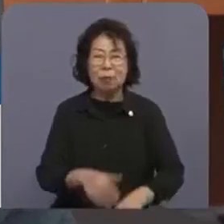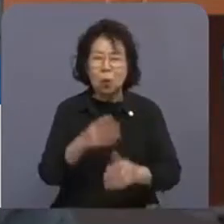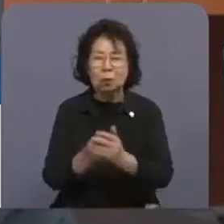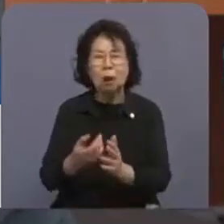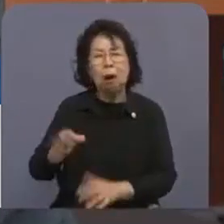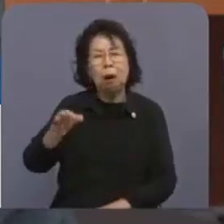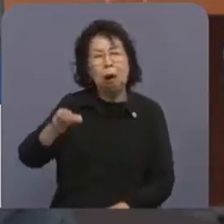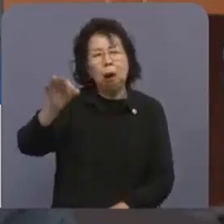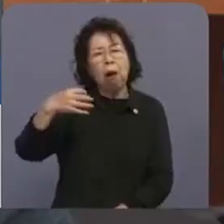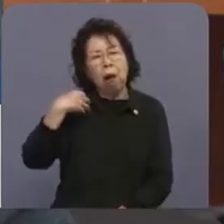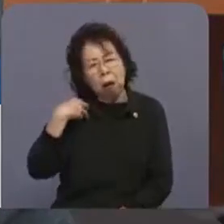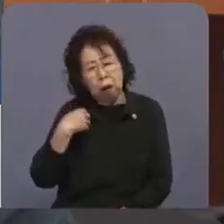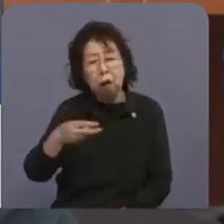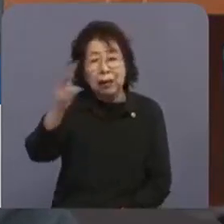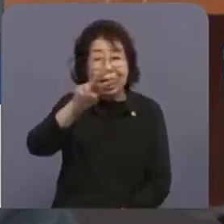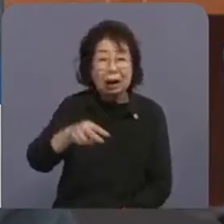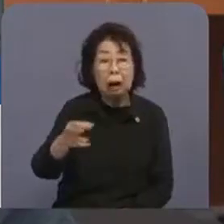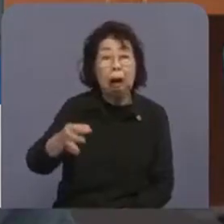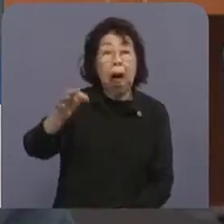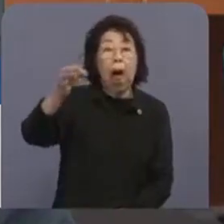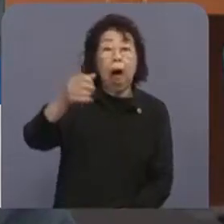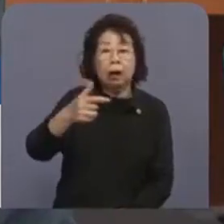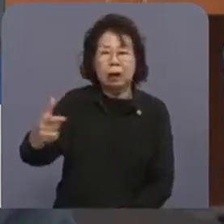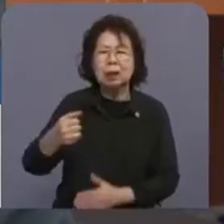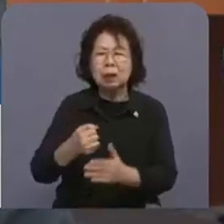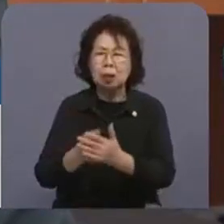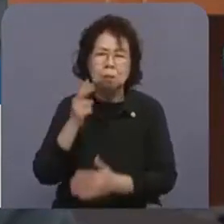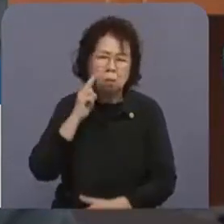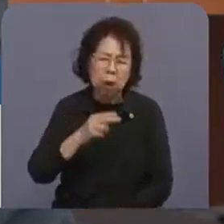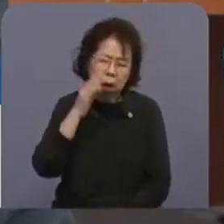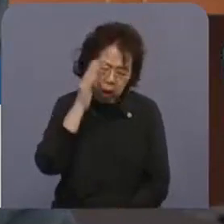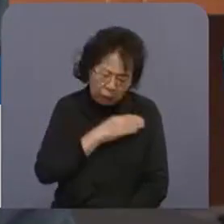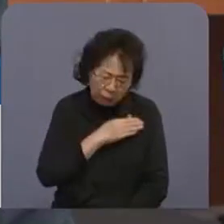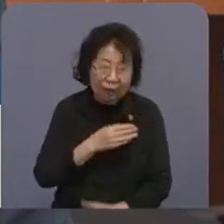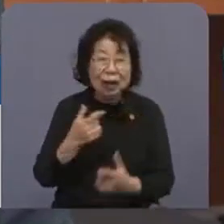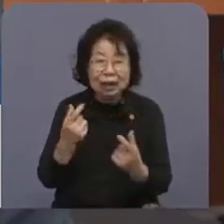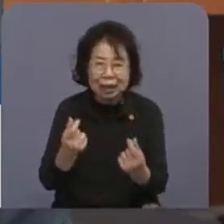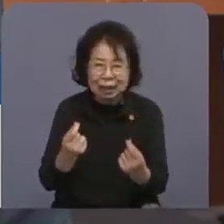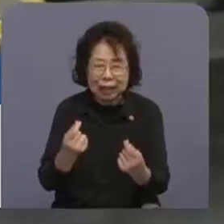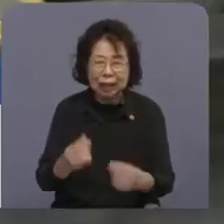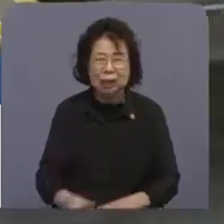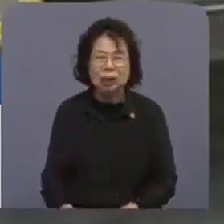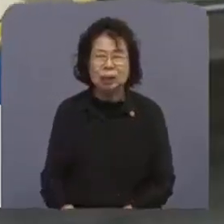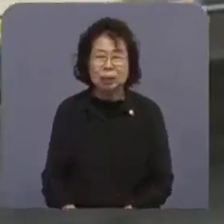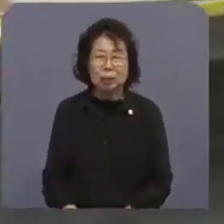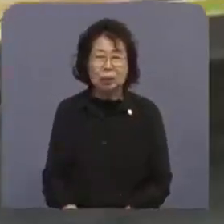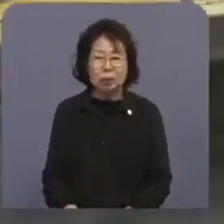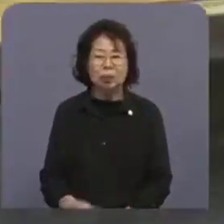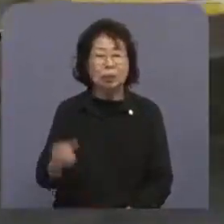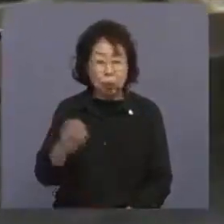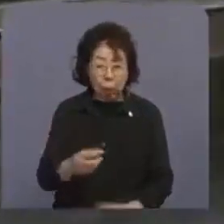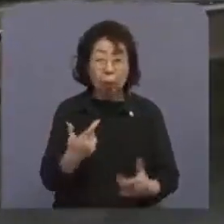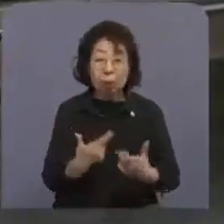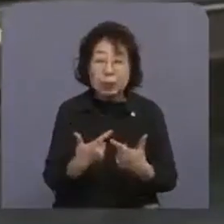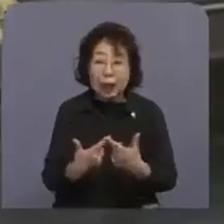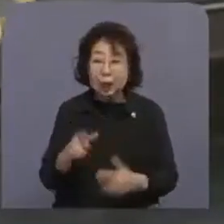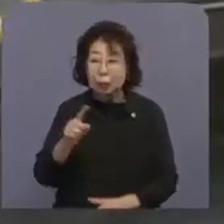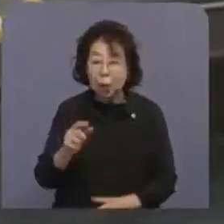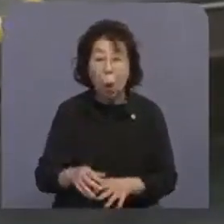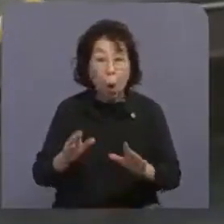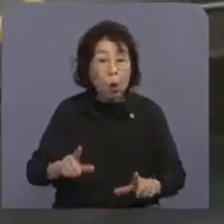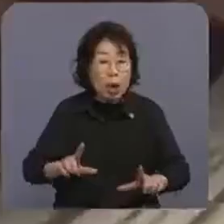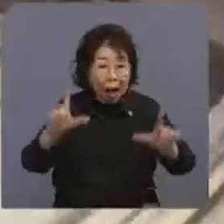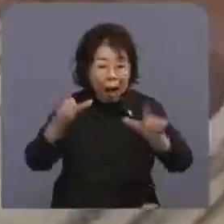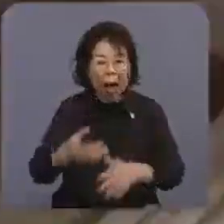인상이나고 환율과 같은 대회 요인의 취약성이 여전히 높다는 것으로 나타날 수 있고 부산 상위는 올해는